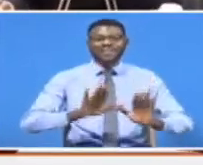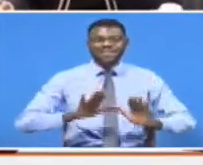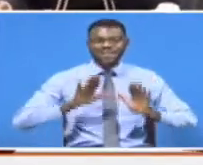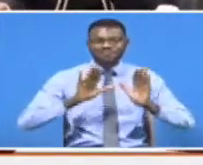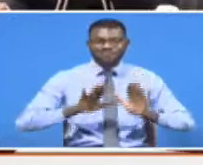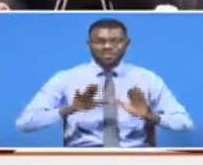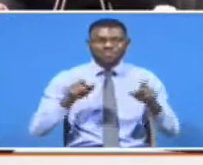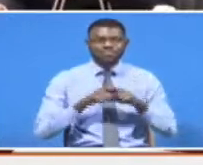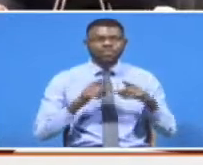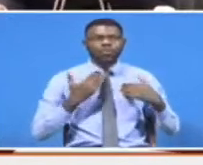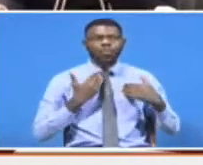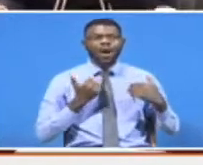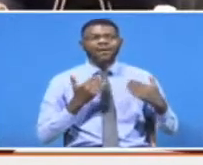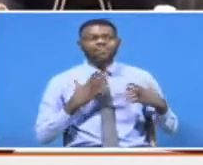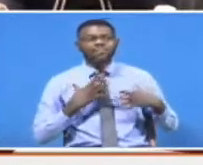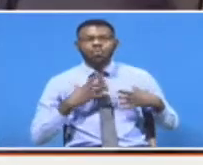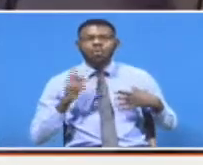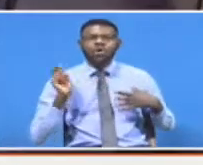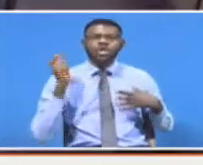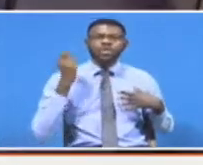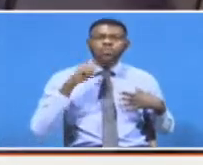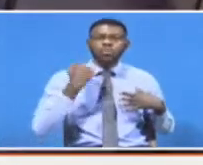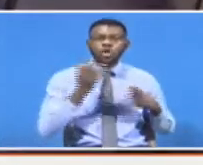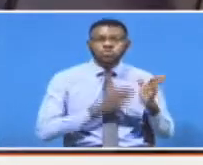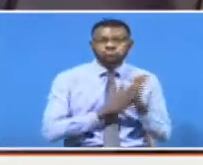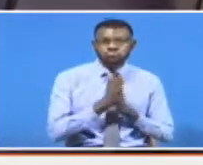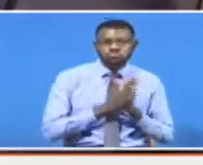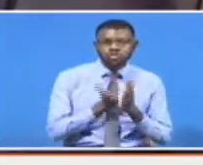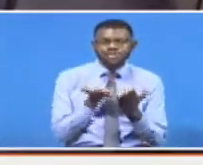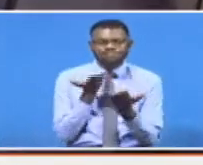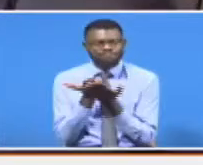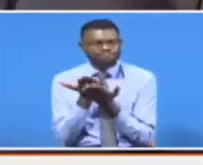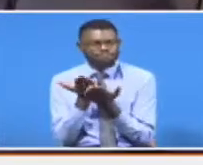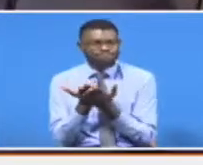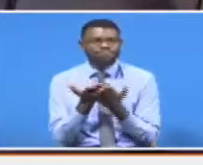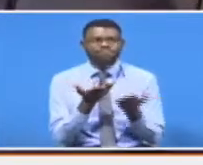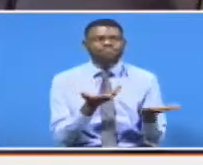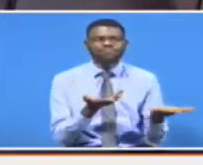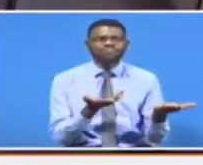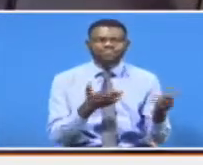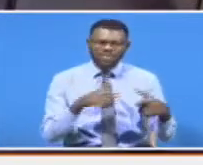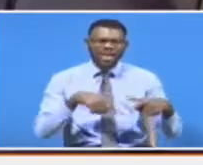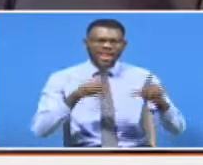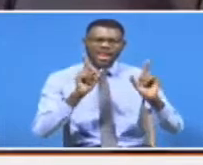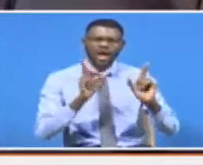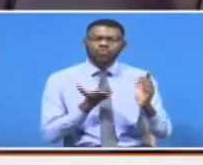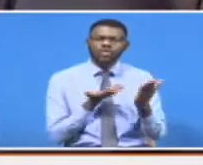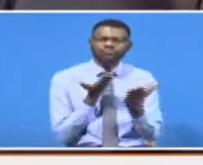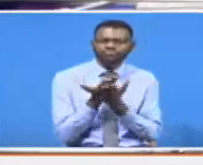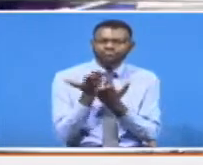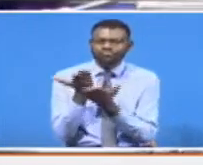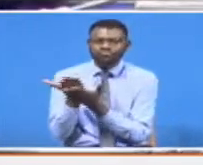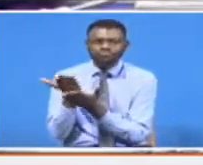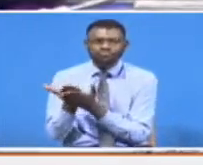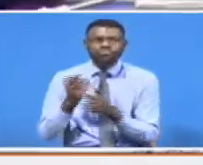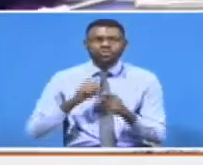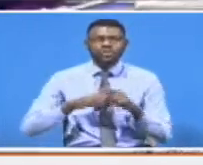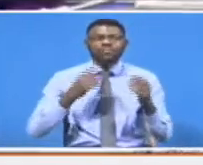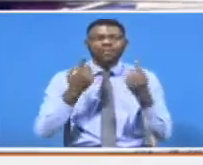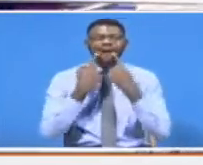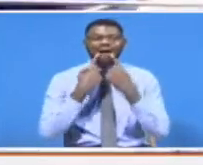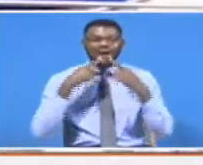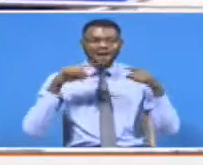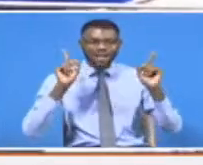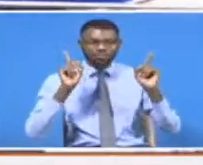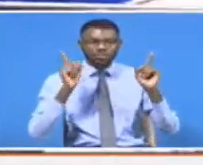Wakenya wote walio na nia ya kutuma maombi kufanya hivyo hivi karibuni baada ya jopo hilo kutangaza rasmi kuanza kupokelewa